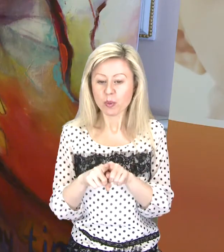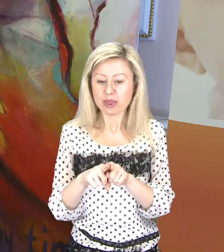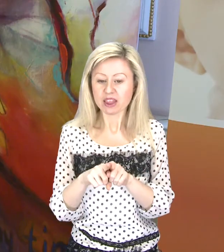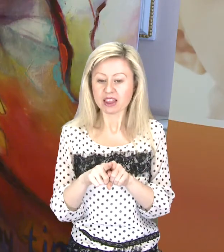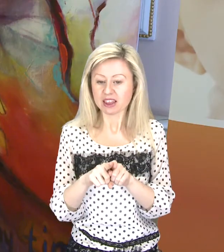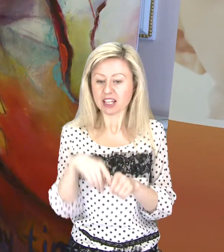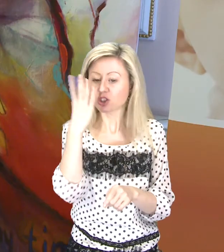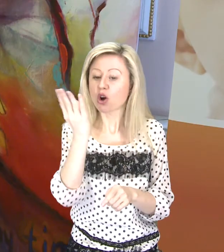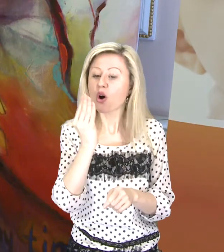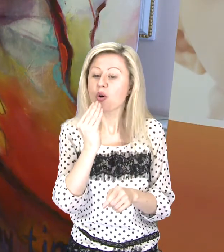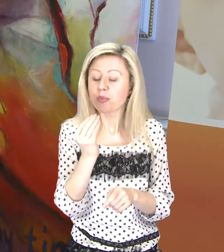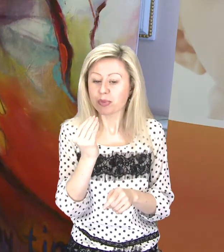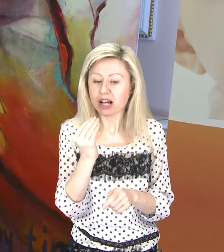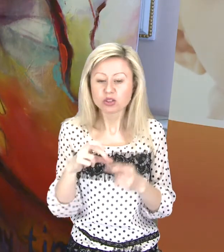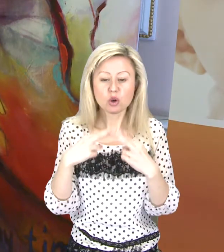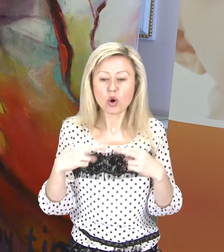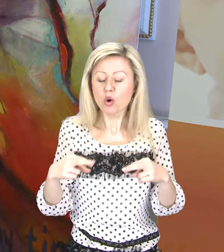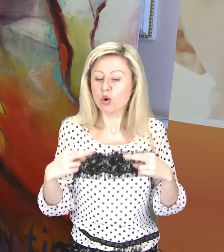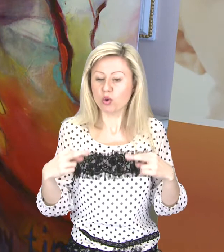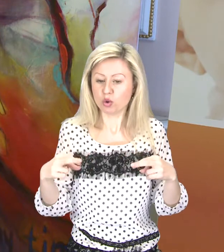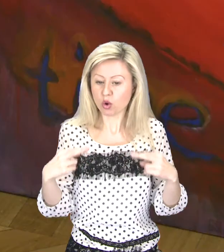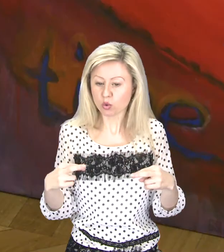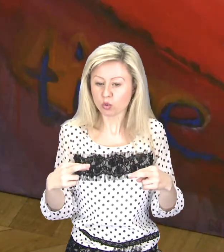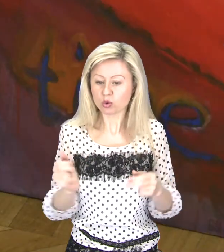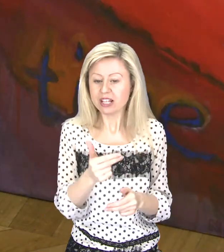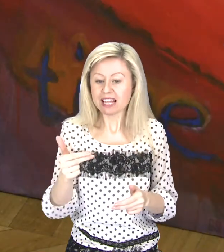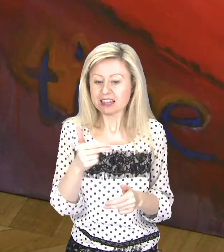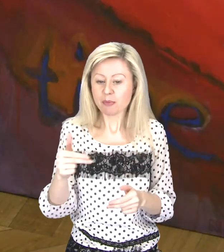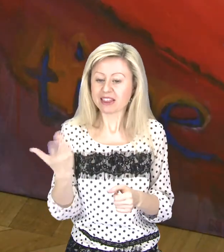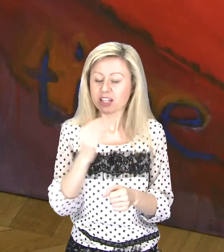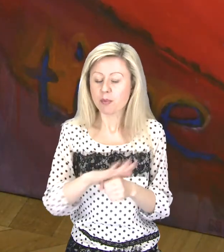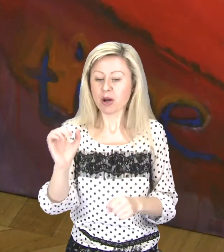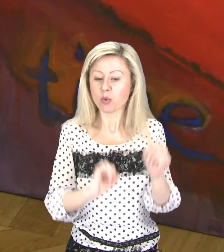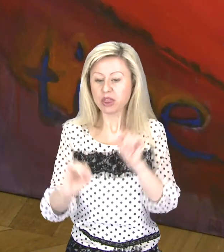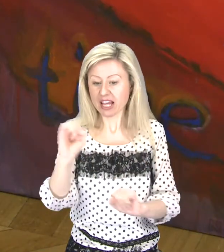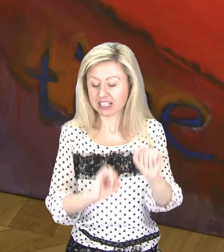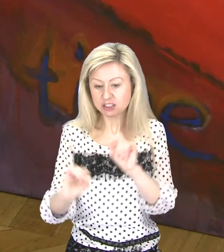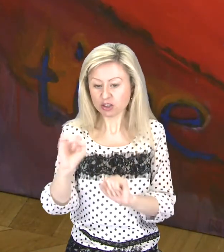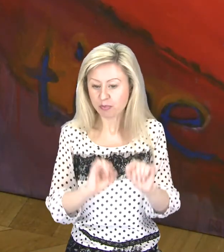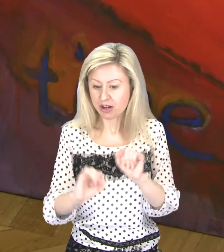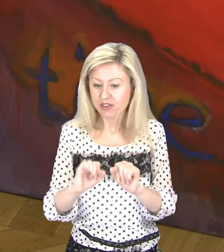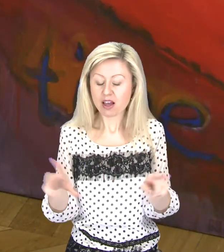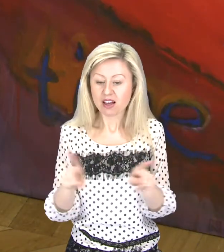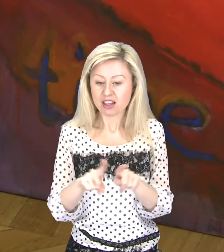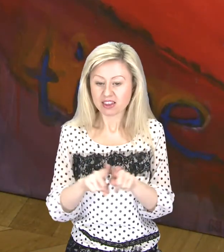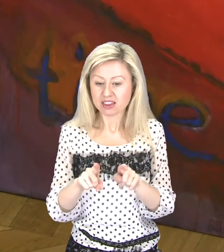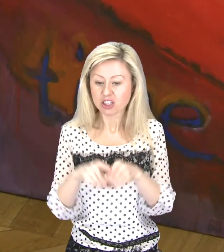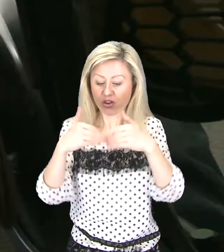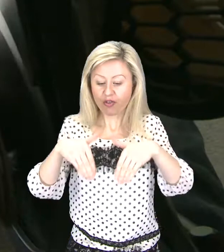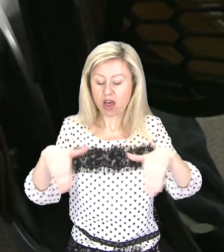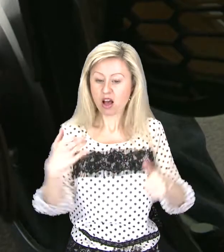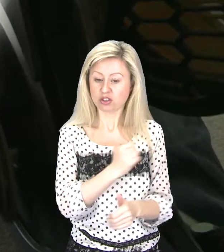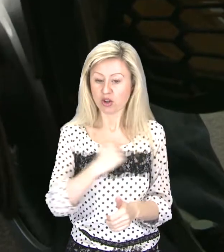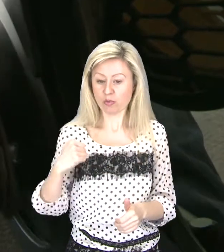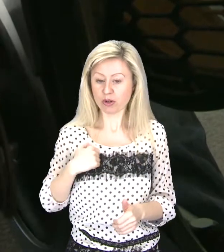obrazy inspirowane tematyką m.in. osób z niepełnosprawnością autorstwa Anny Nesteruk. Oprócz tego w Teatrze Polskim